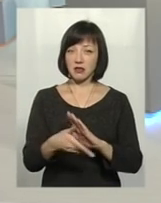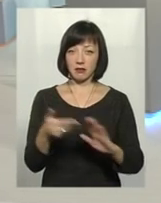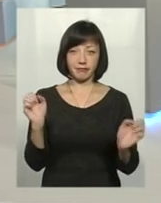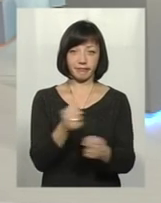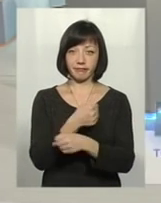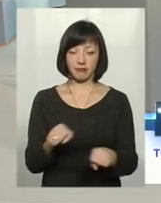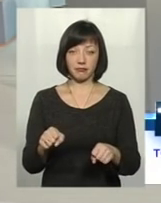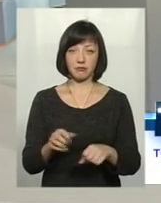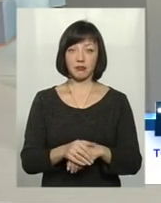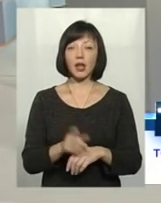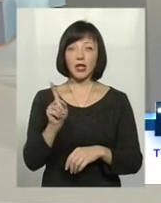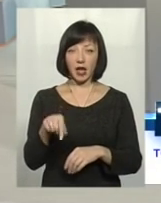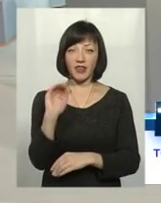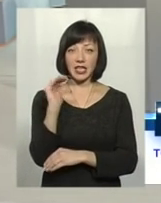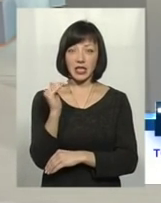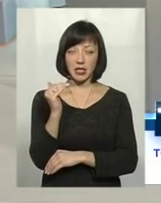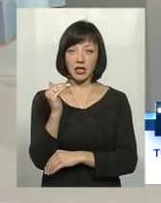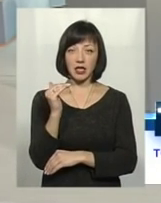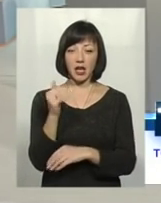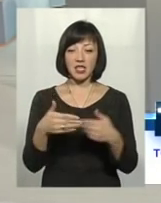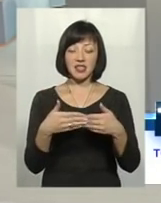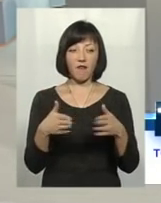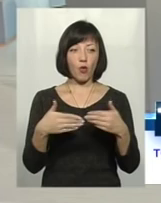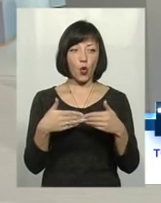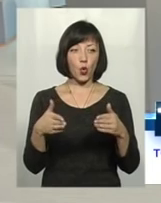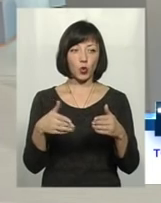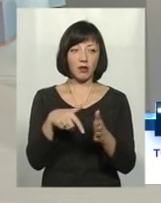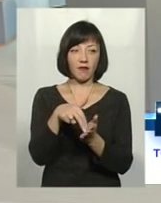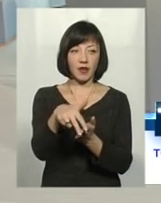І навіть дитині за ворота не можна вийти.